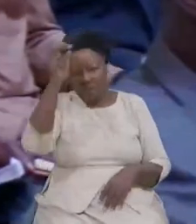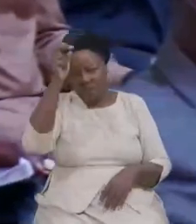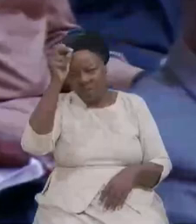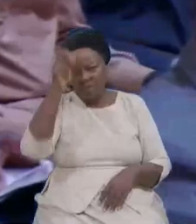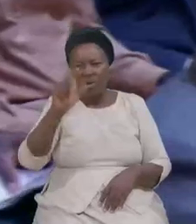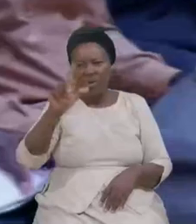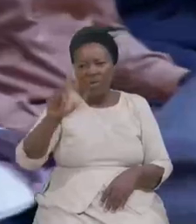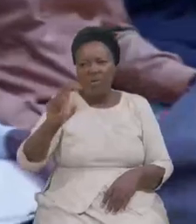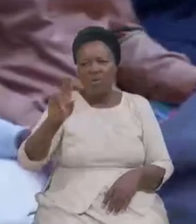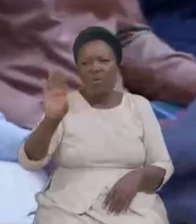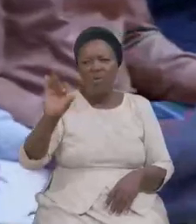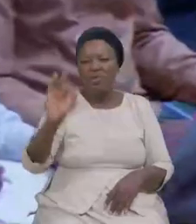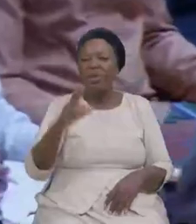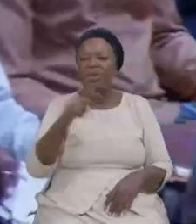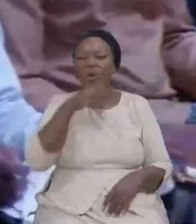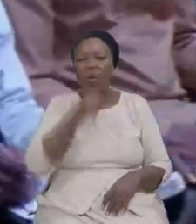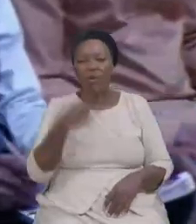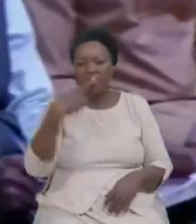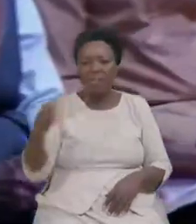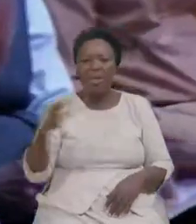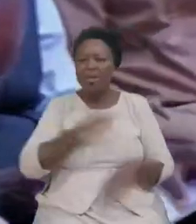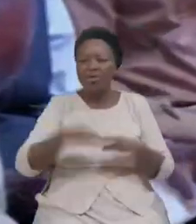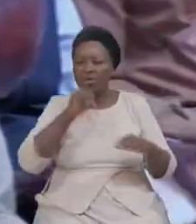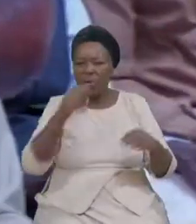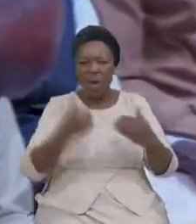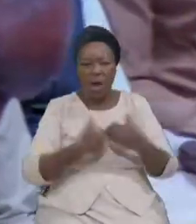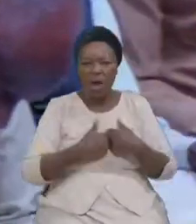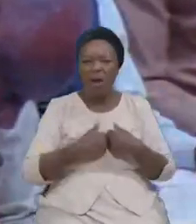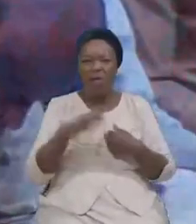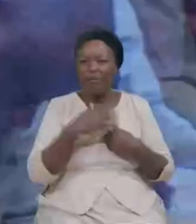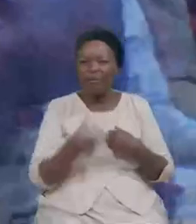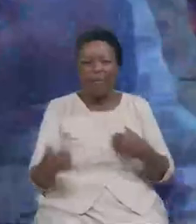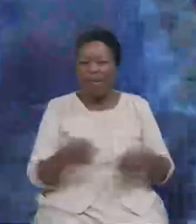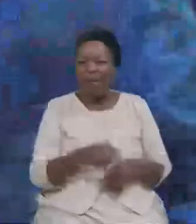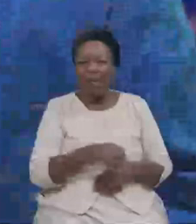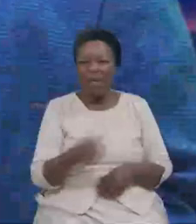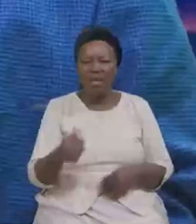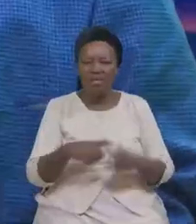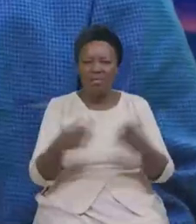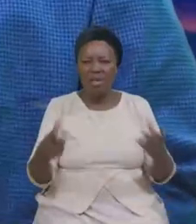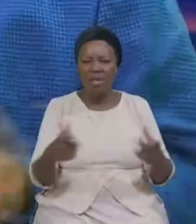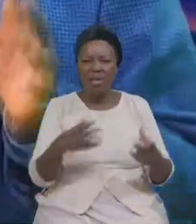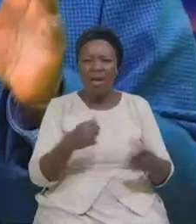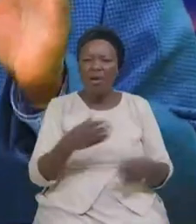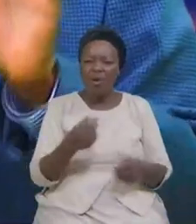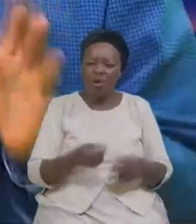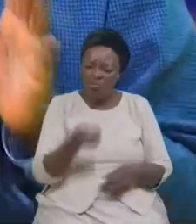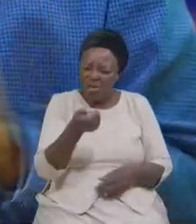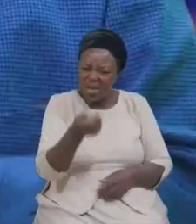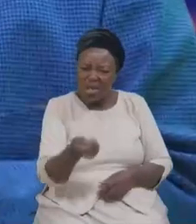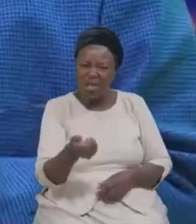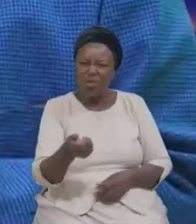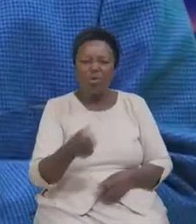l'ancien serpent, n'a pas un cerveau ou, mais je peux me dire, une goutte de compassion